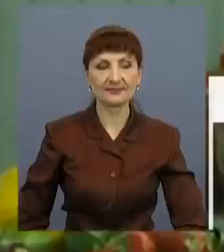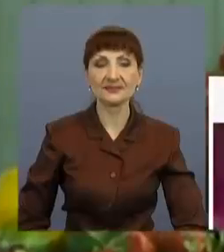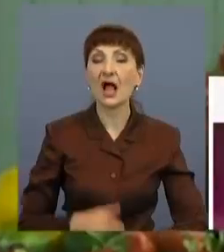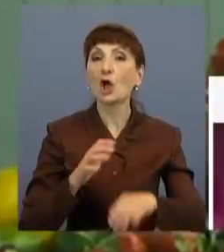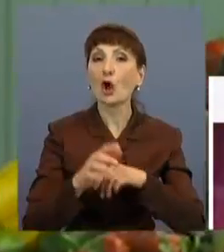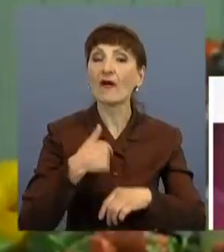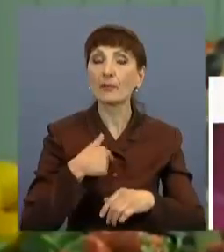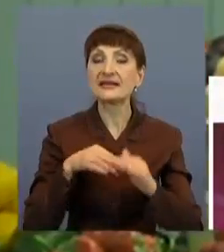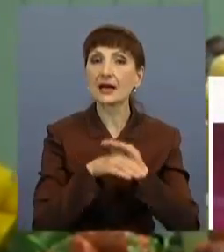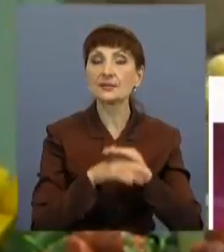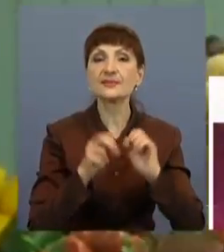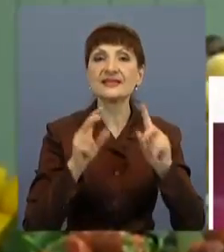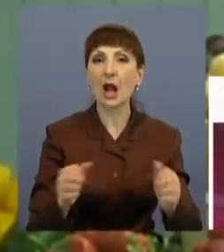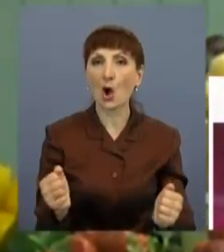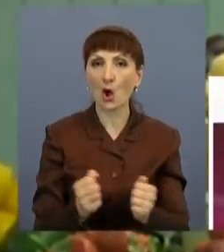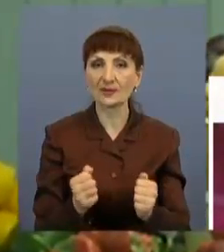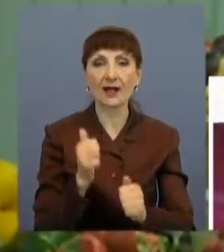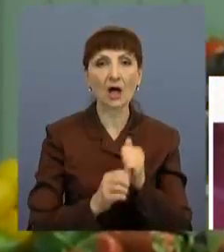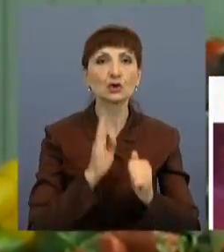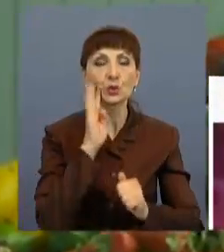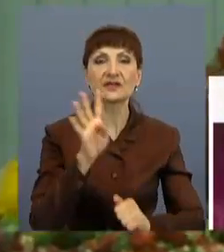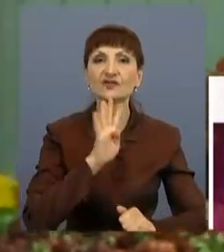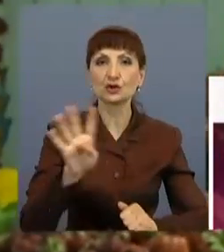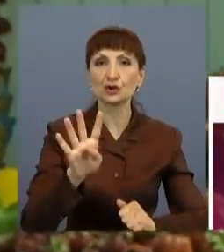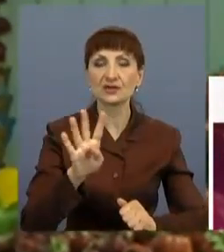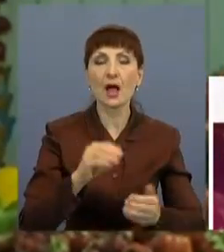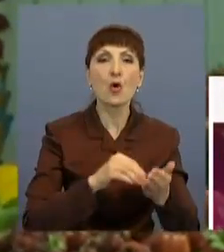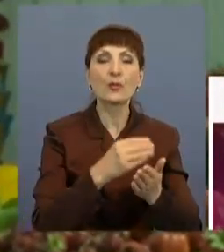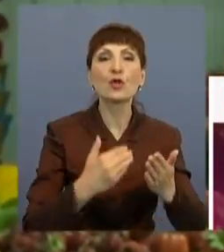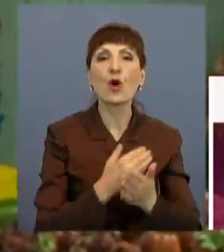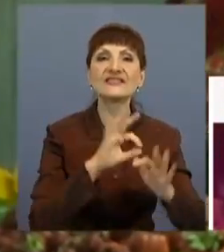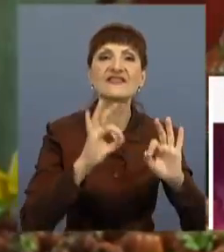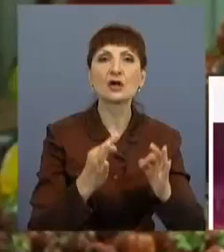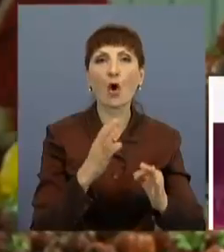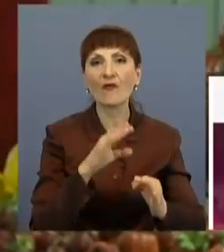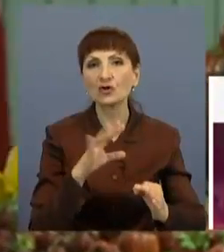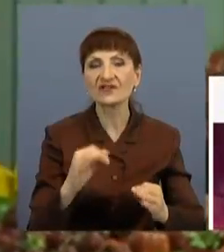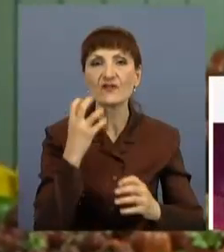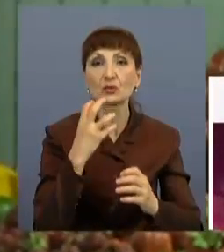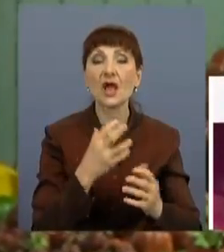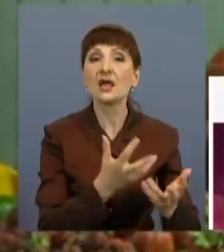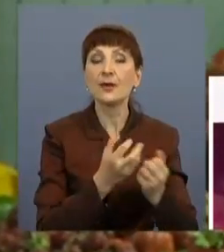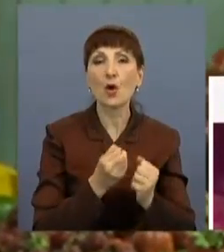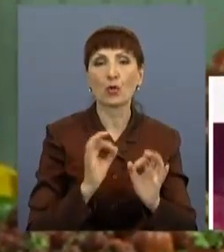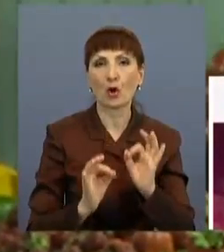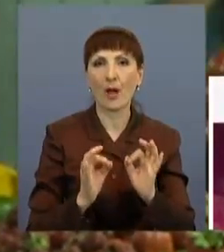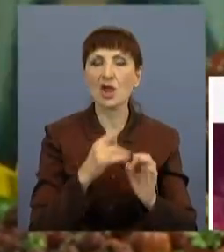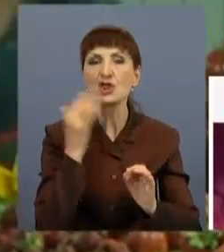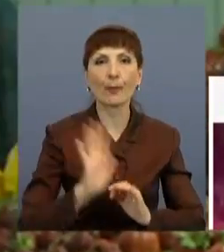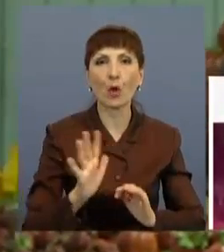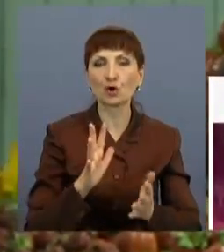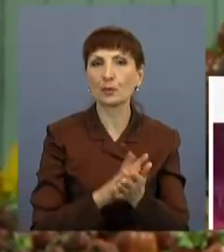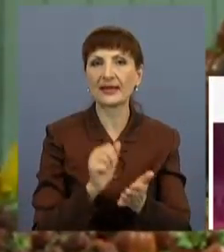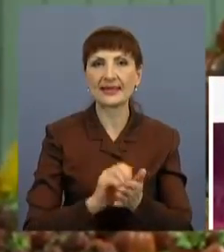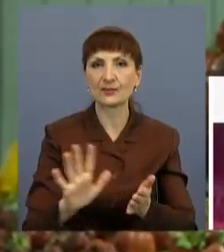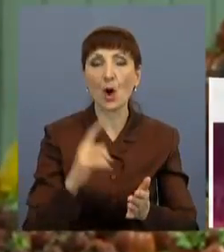Товар мы храним в специальном холодильнике. Каждое утро в 4 утра закупаем свежие овощи и фрукты и берем ровно столько, сколько сможем продать, чтобы не